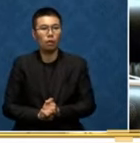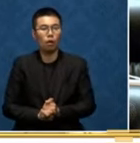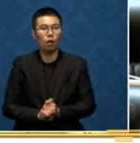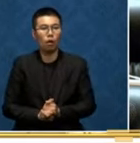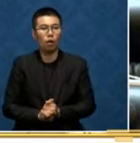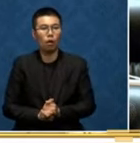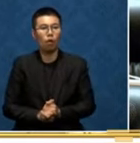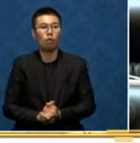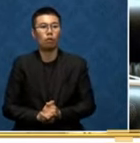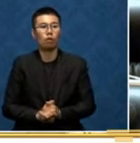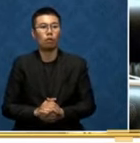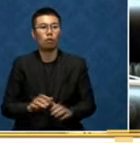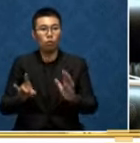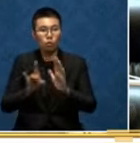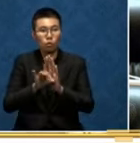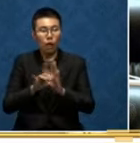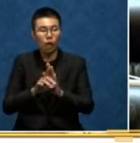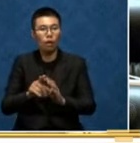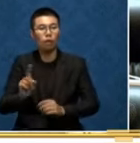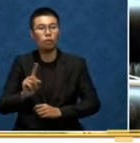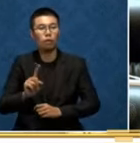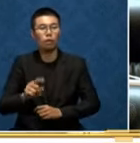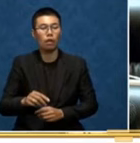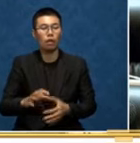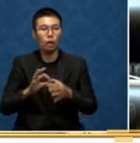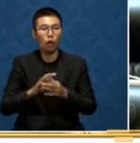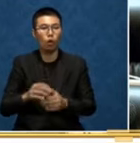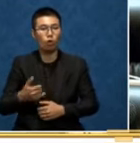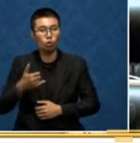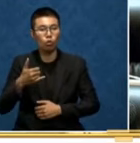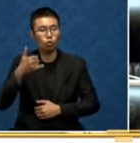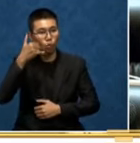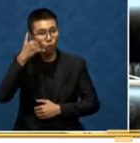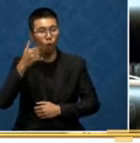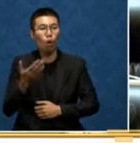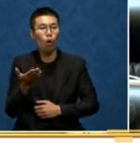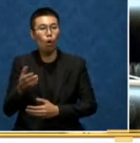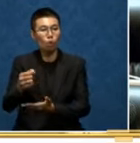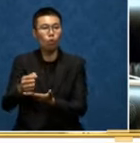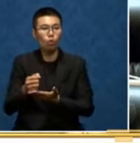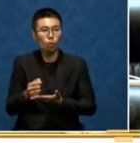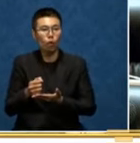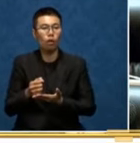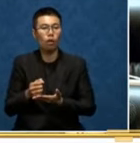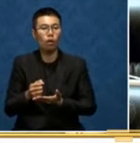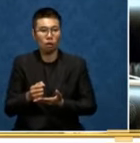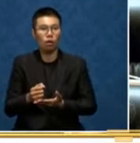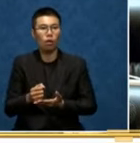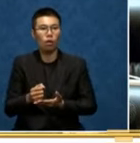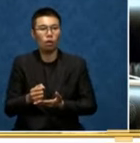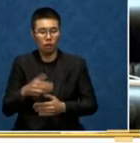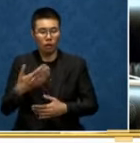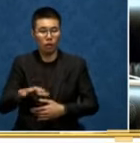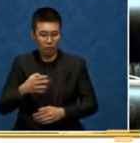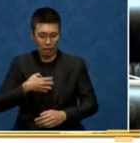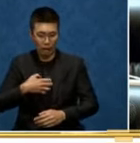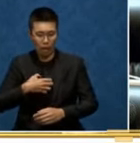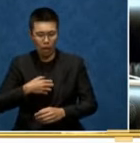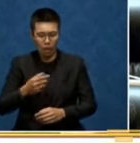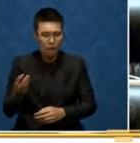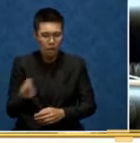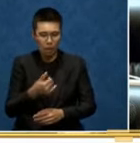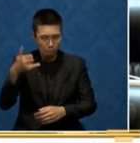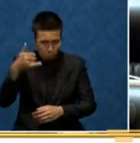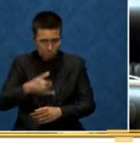อฝากเรื่องสุดท้ายก็คือความรวดเร็วในการติดต่อในการขอความช่วยเหลือการระงับเหตุต่างๆอยากได้ให้มีความทันท่วงทีนะครับแล้ว